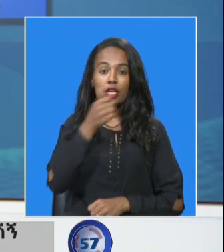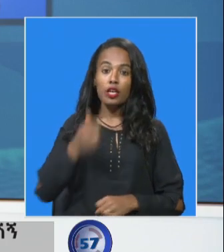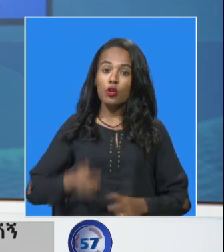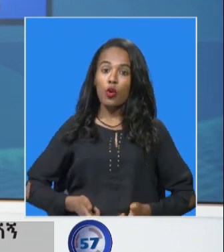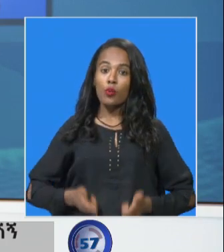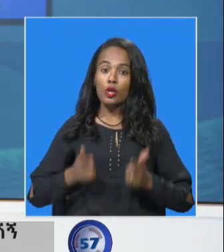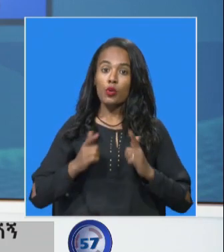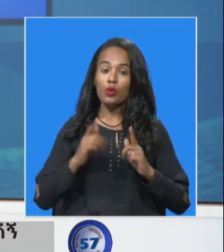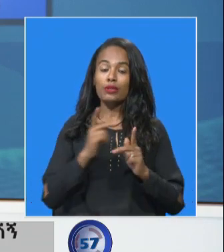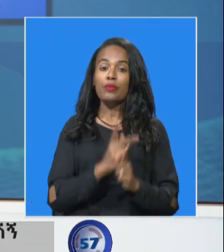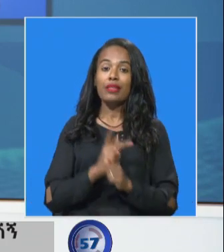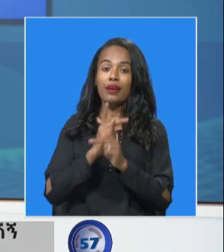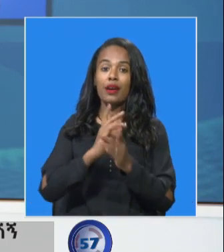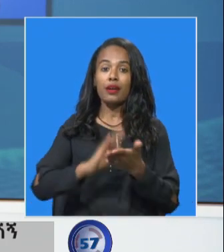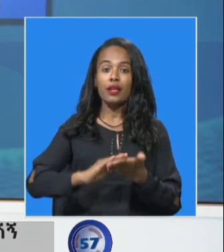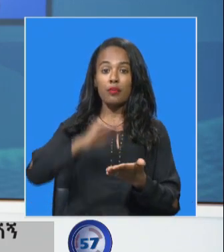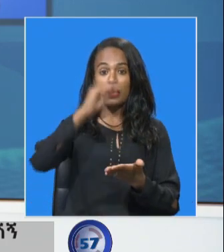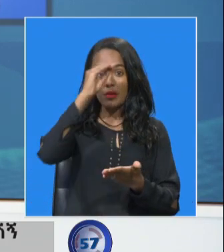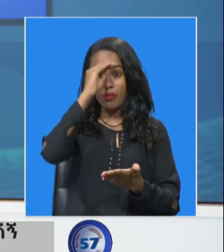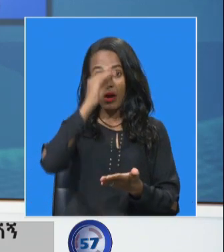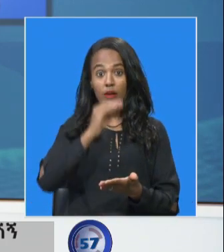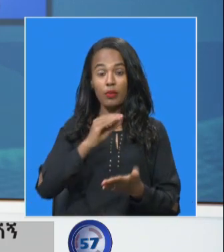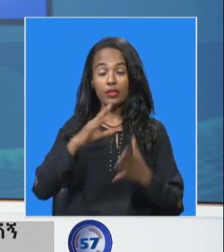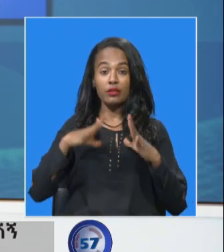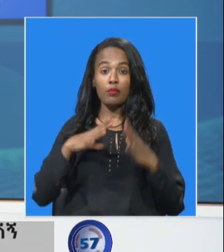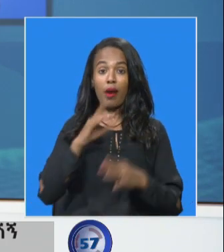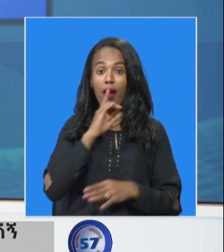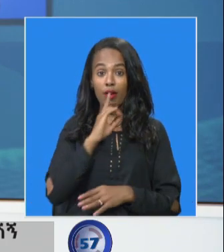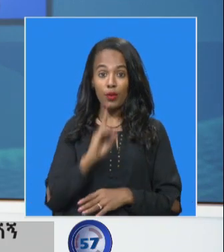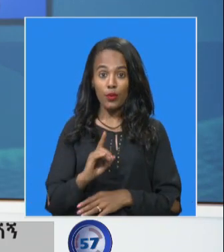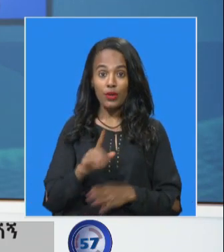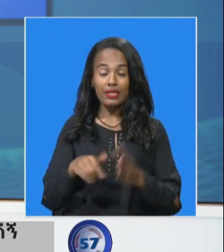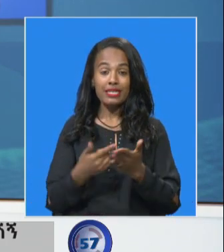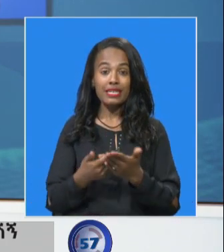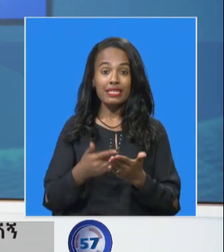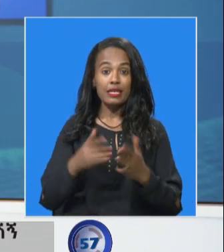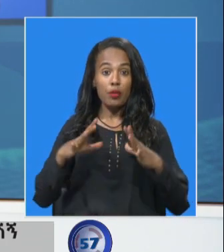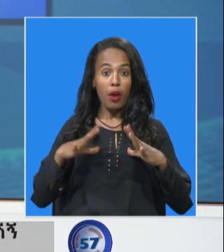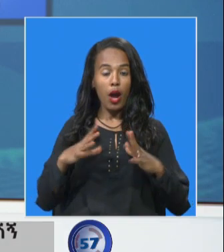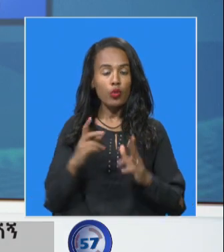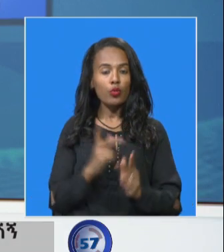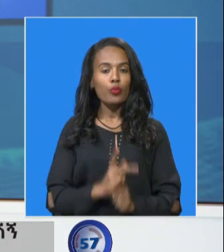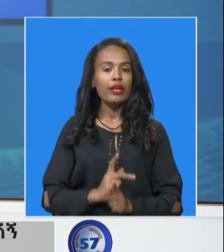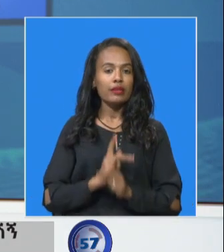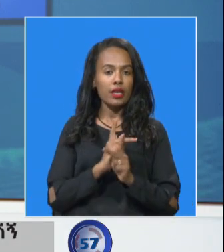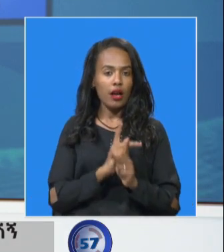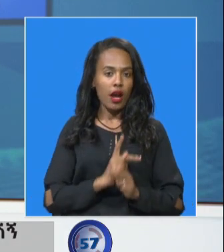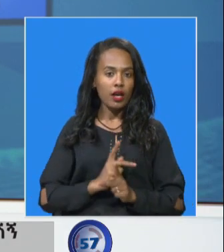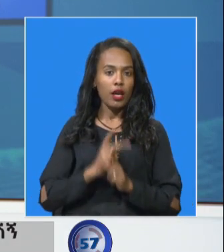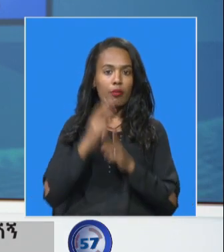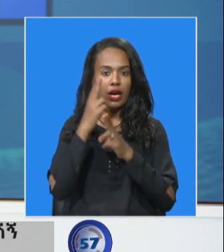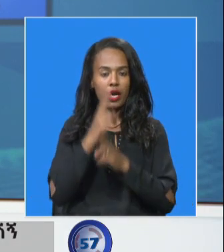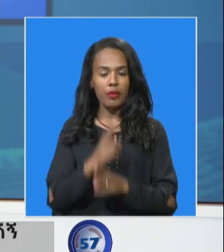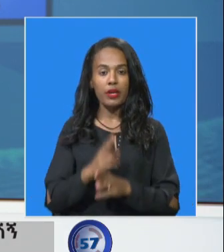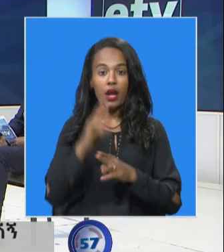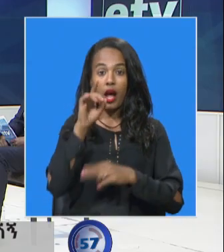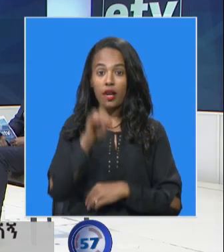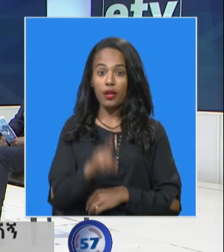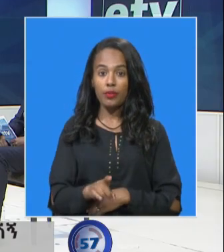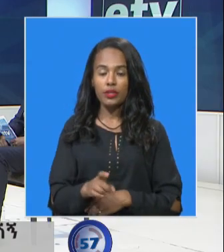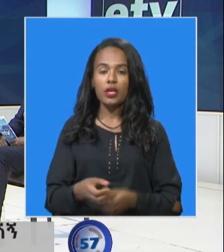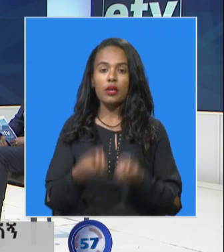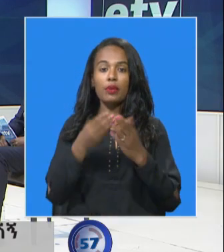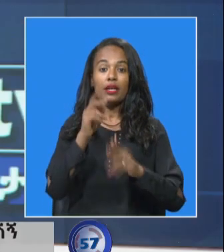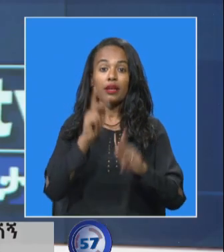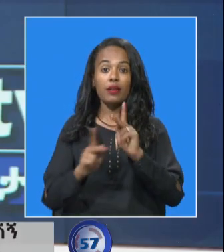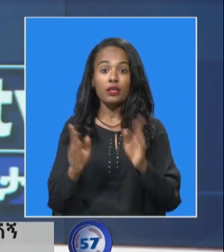ህይወት መጠንቀቅን የምንማርበትም በዓል ነው። ስለዚህ በዓሉ በጥንቃቄ መከበር ይኖርበታል።